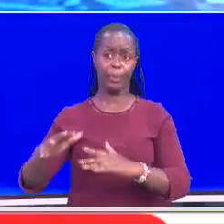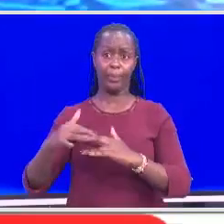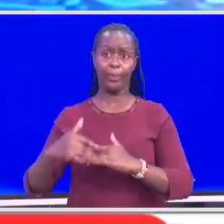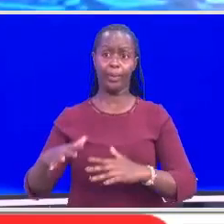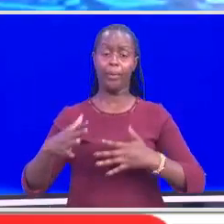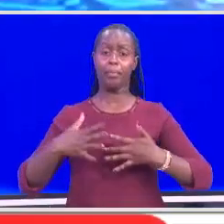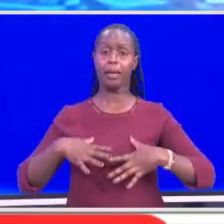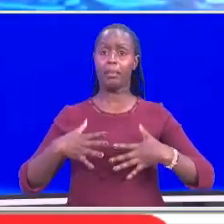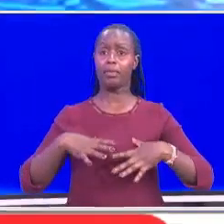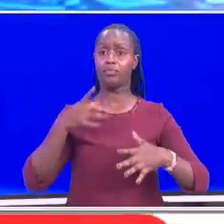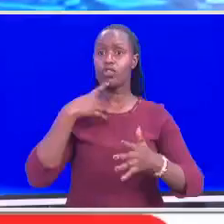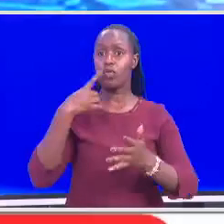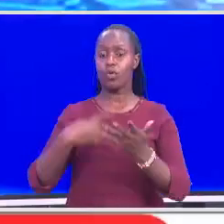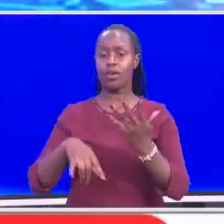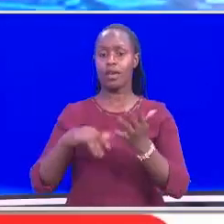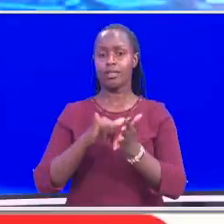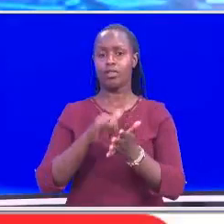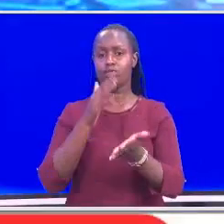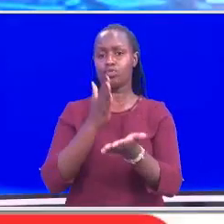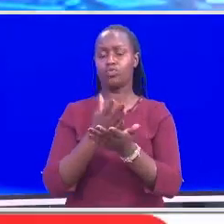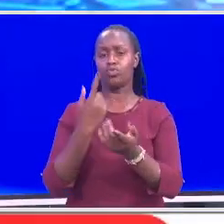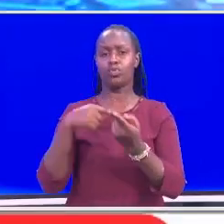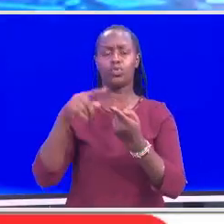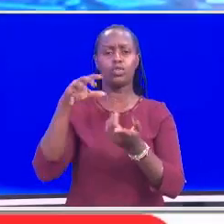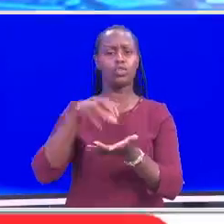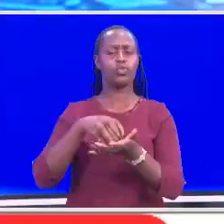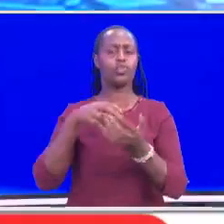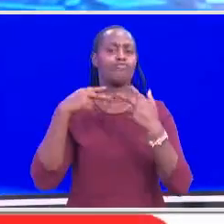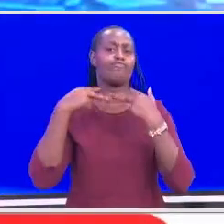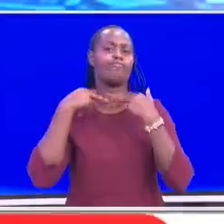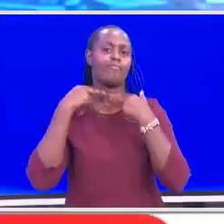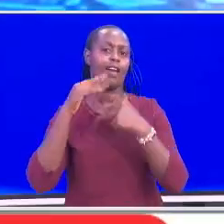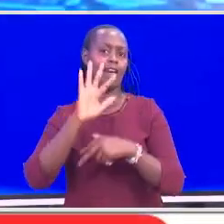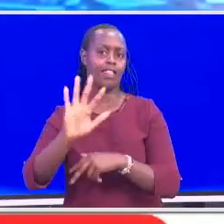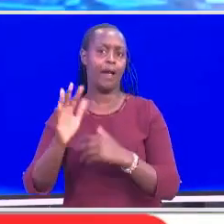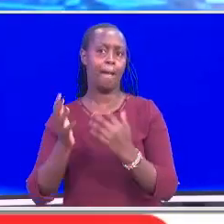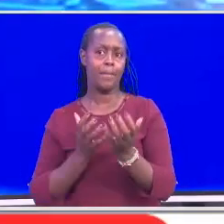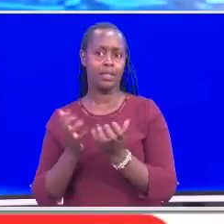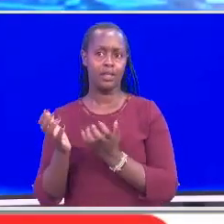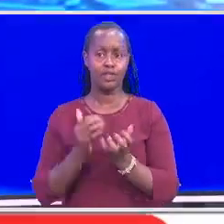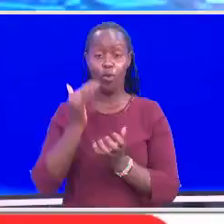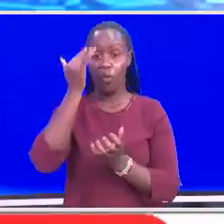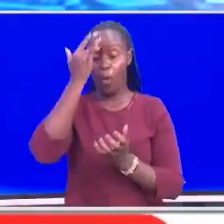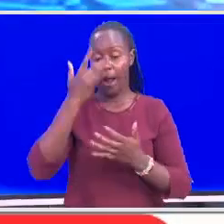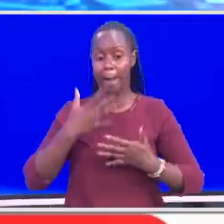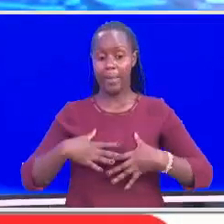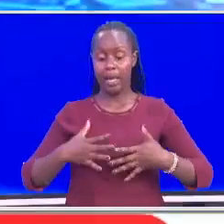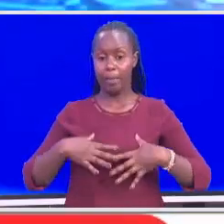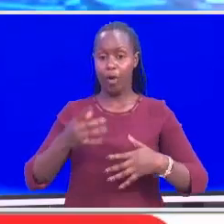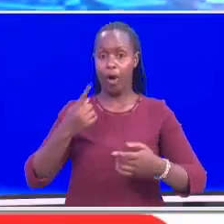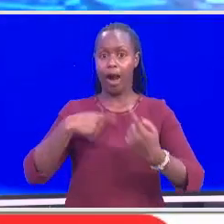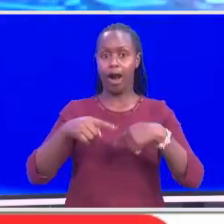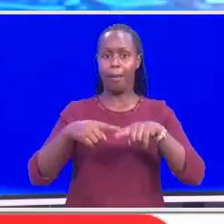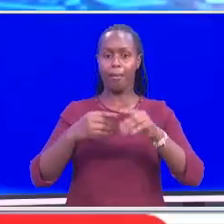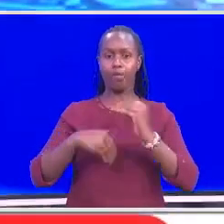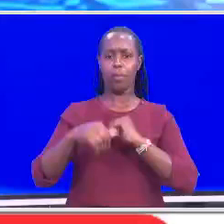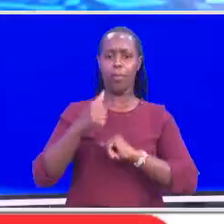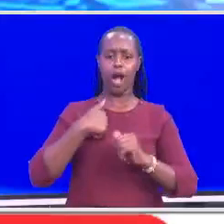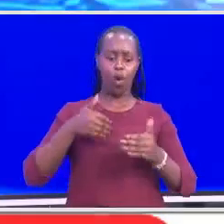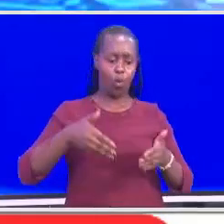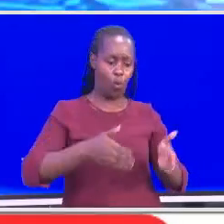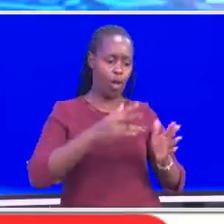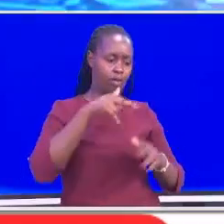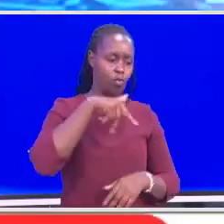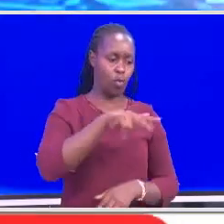kwa hali hii imekuwa ikitatiza biashara zao, kwani wateja hawapati hata pa kupitia, wakifichua kuwa maji yamekuwa